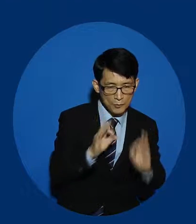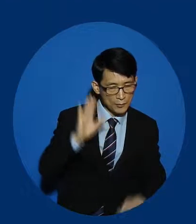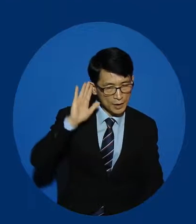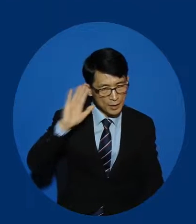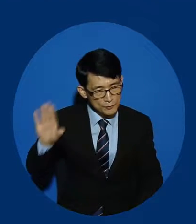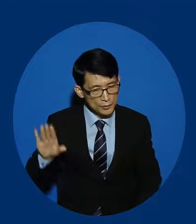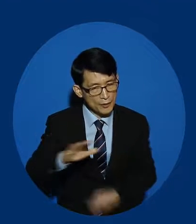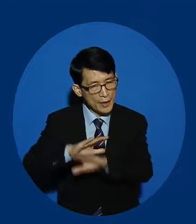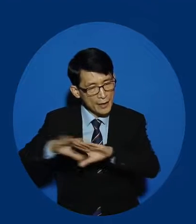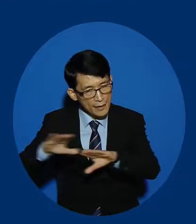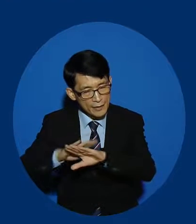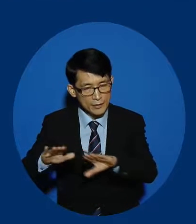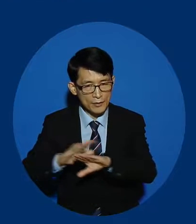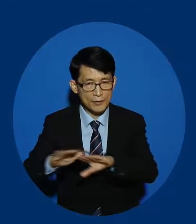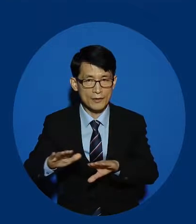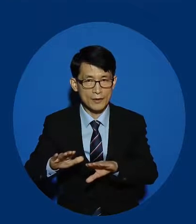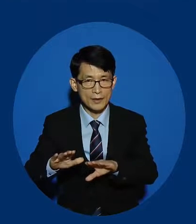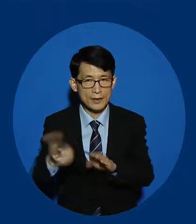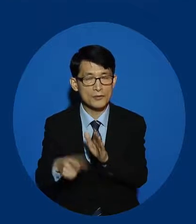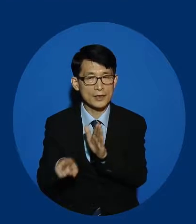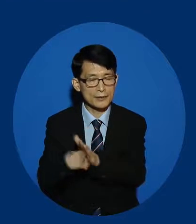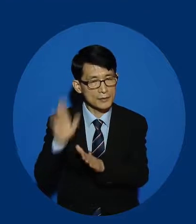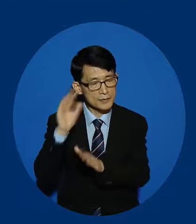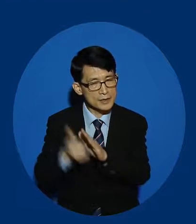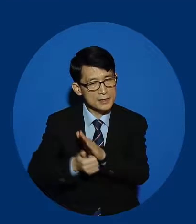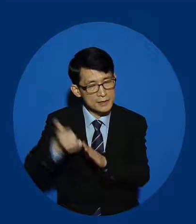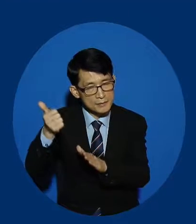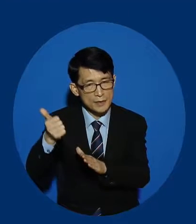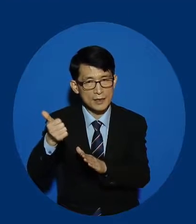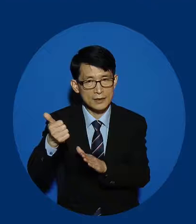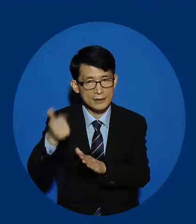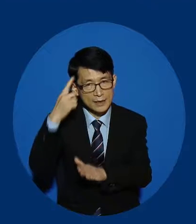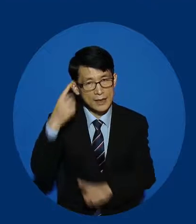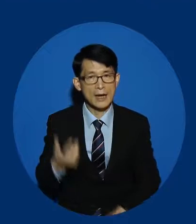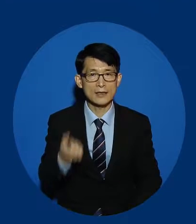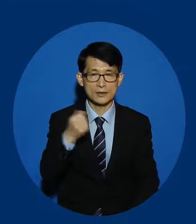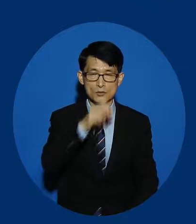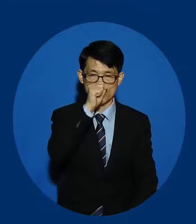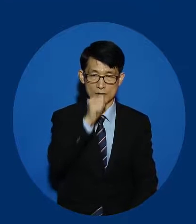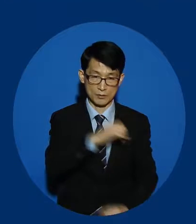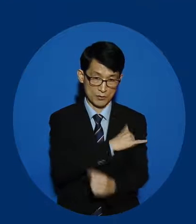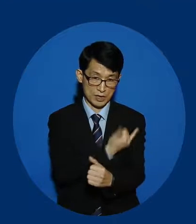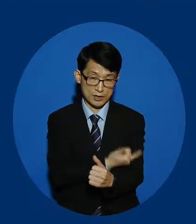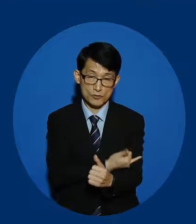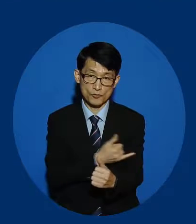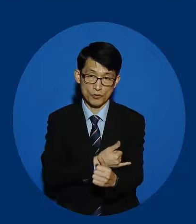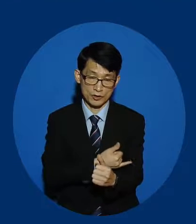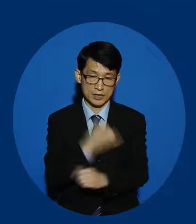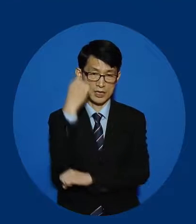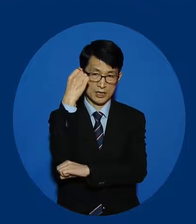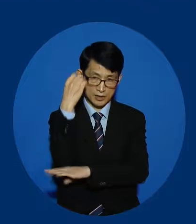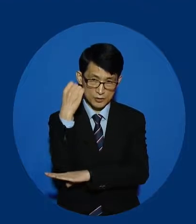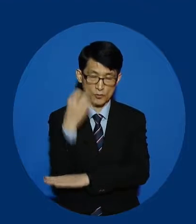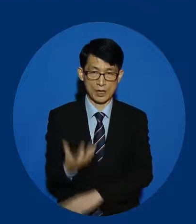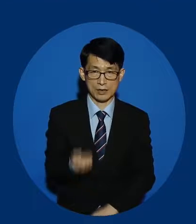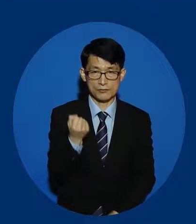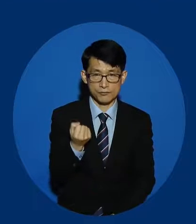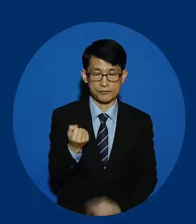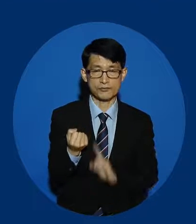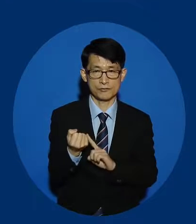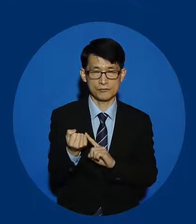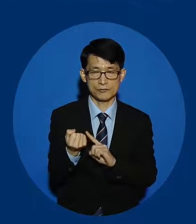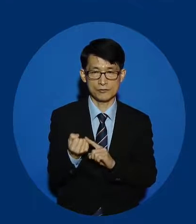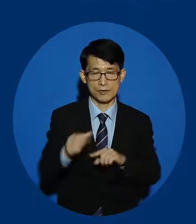생각이 됩니다. 그런 방향으로서 인권에 기초한, 일단 인권에 기초해야 됩니다. 인권에 기초한 그런 방향성, 그다음에